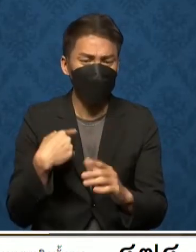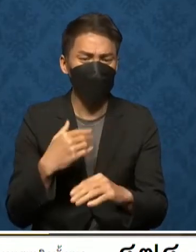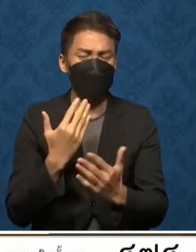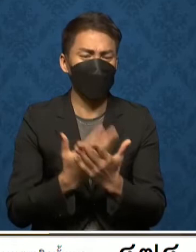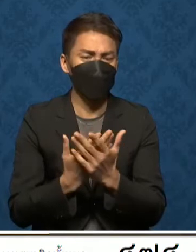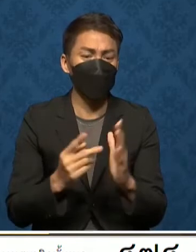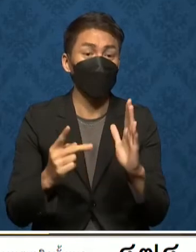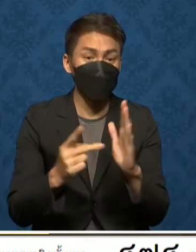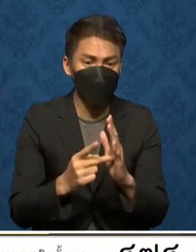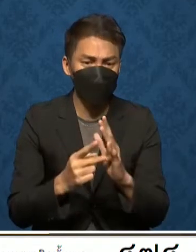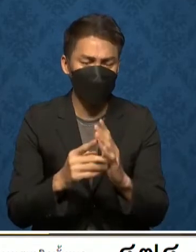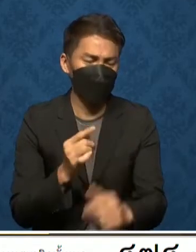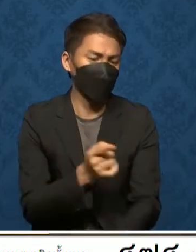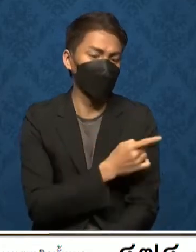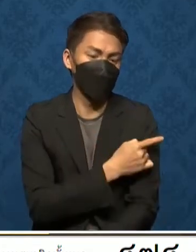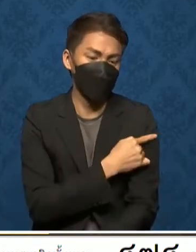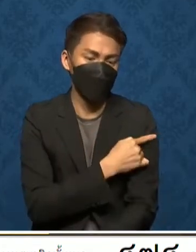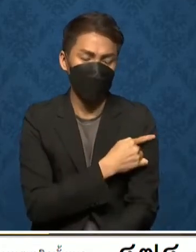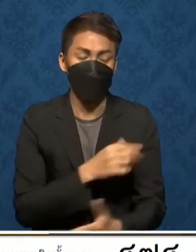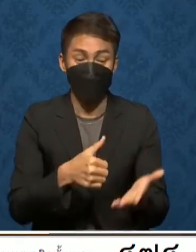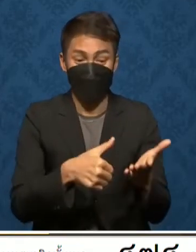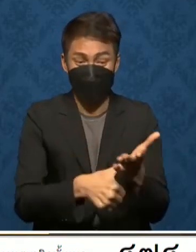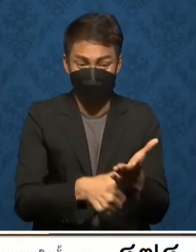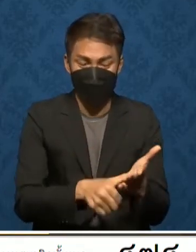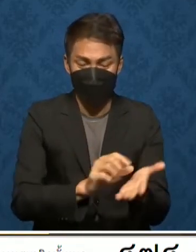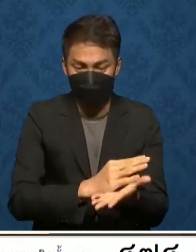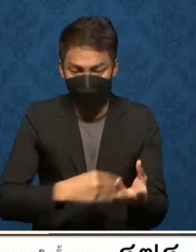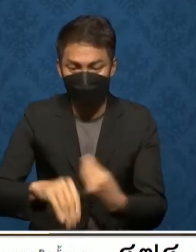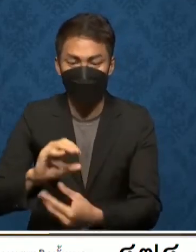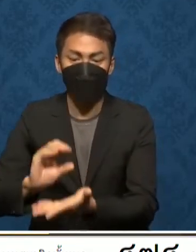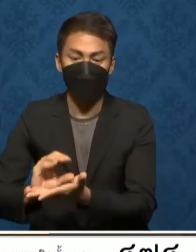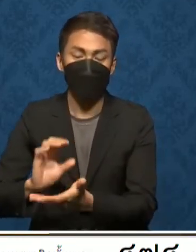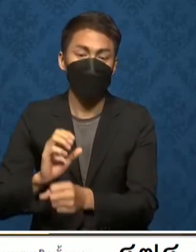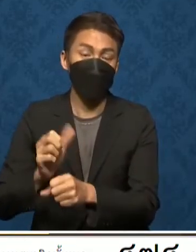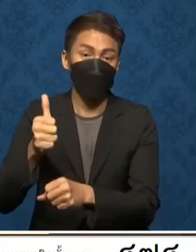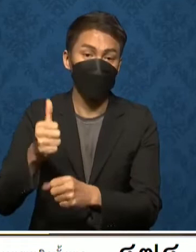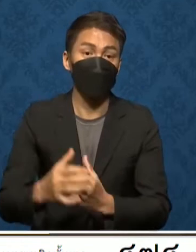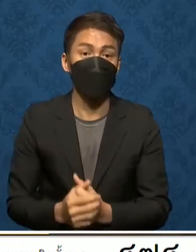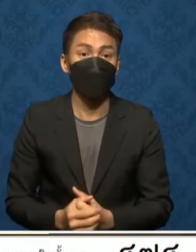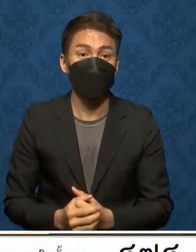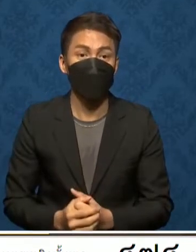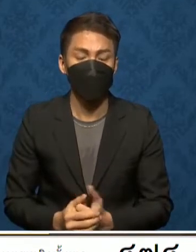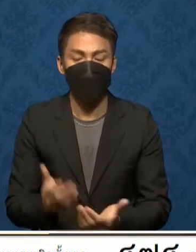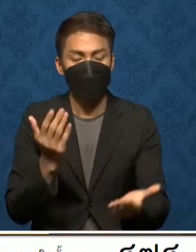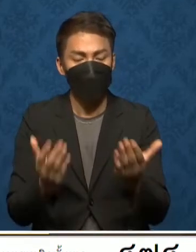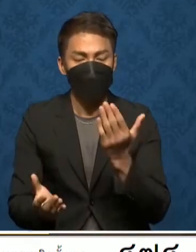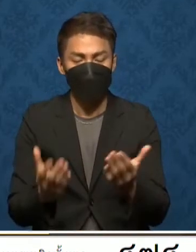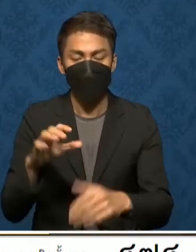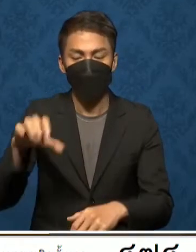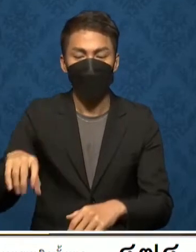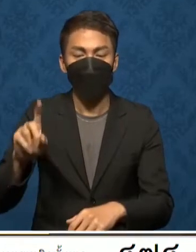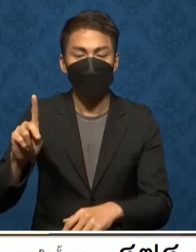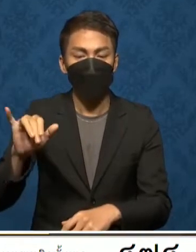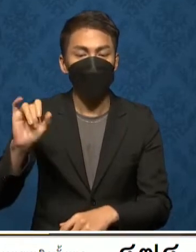ลี่ยนหนี้ให้เป็นทุนได้นะครับตามหลักเกณฑ์และวิธีการที่คณะกรรมการ กยศจะไปกำหนดนะครับประเด็นที่3